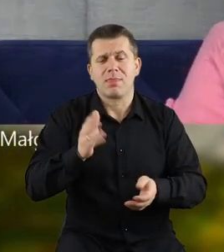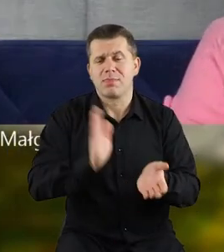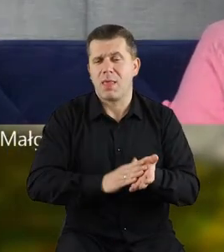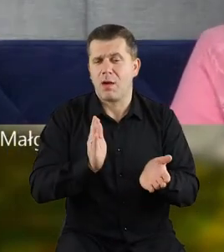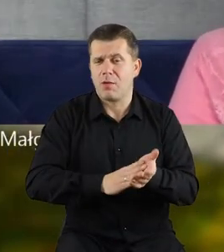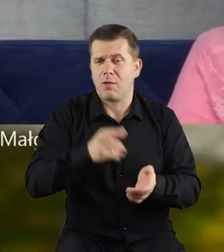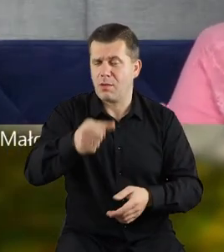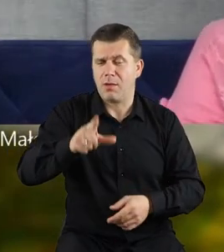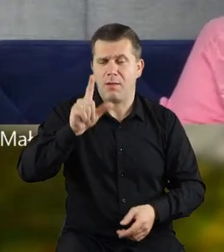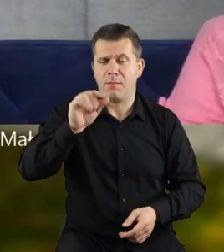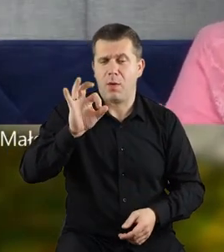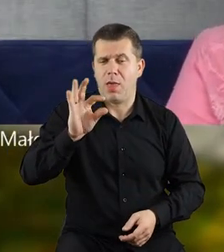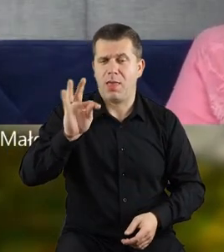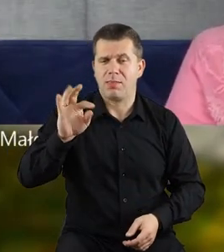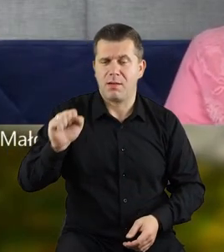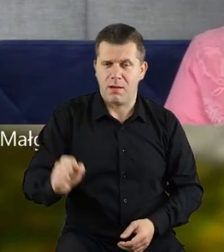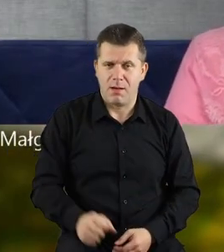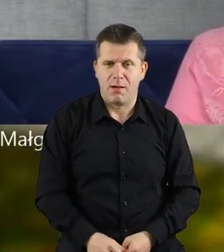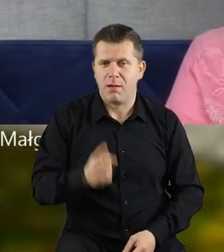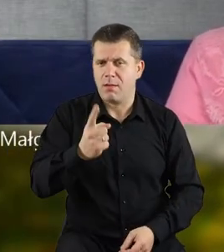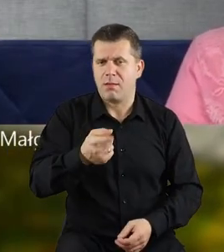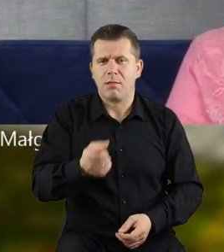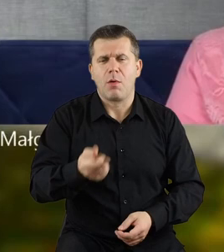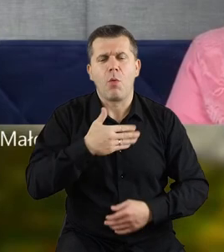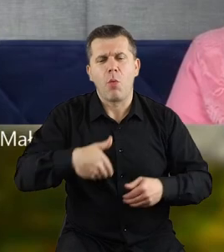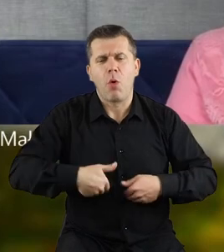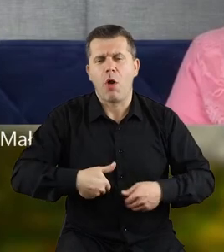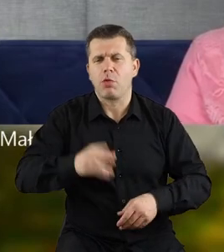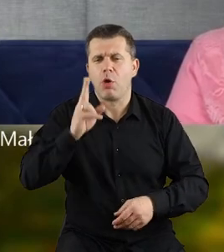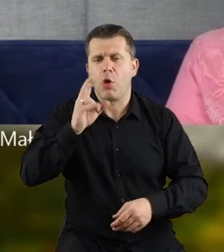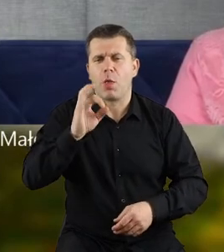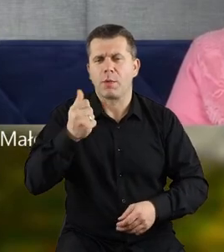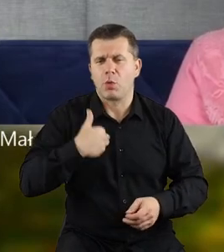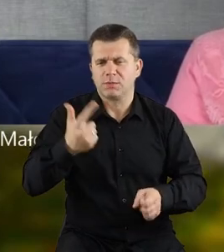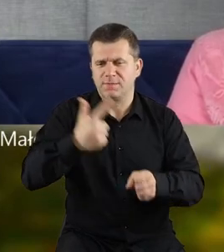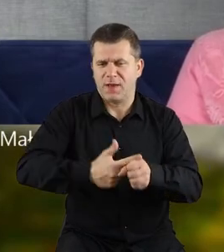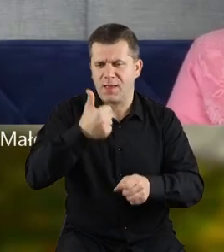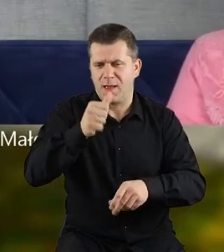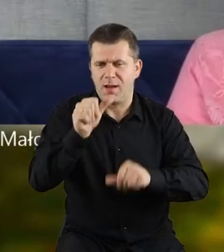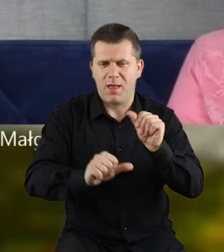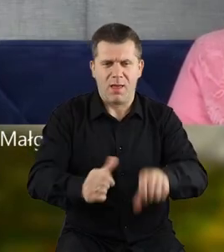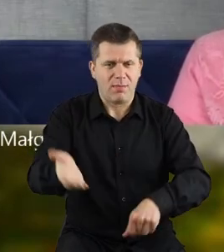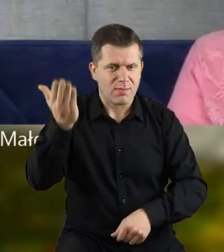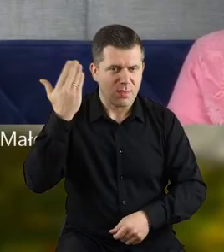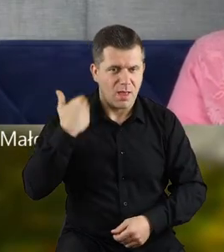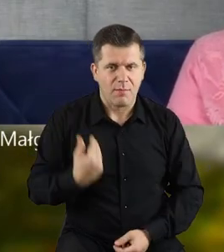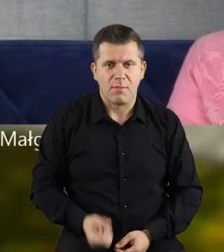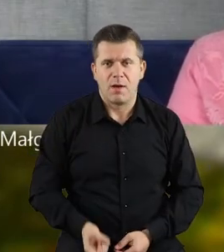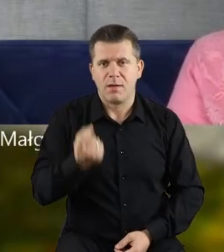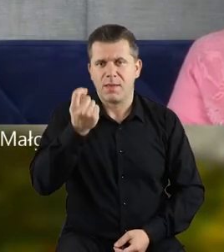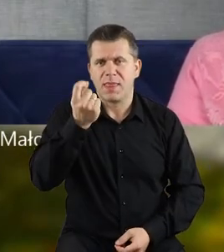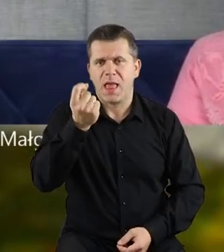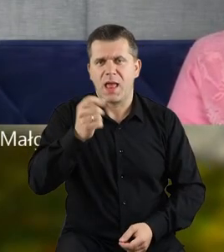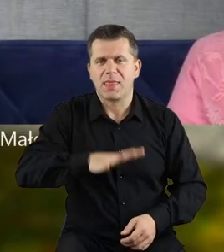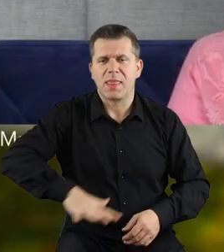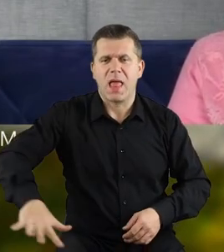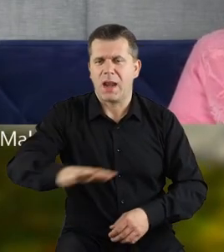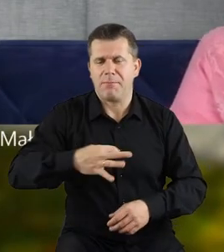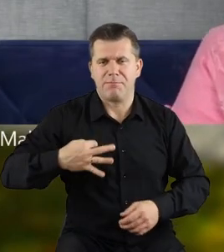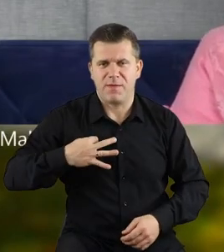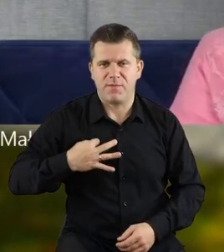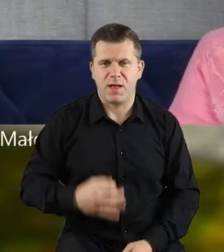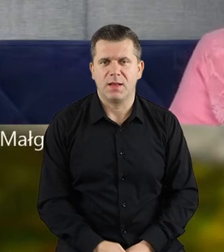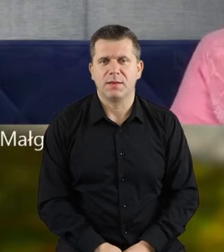jako poetka. Jej debiutancka powieść Głodna kotka ukazała się już 21 lat temu. Chwilę później Teren